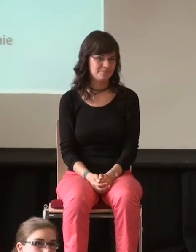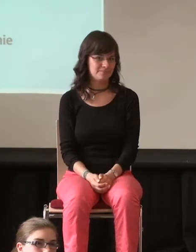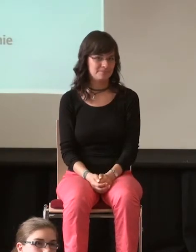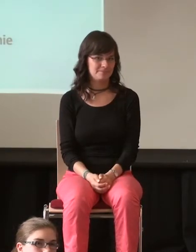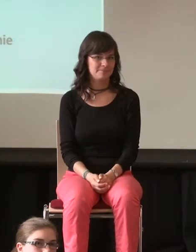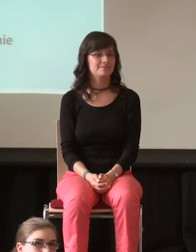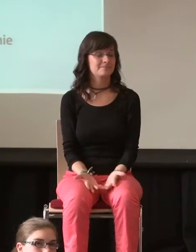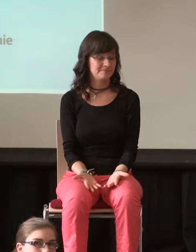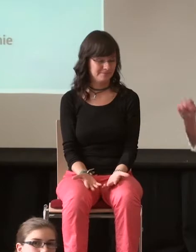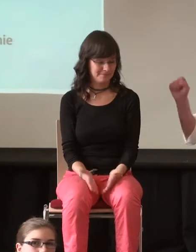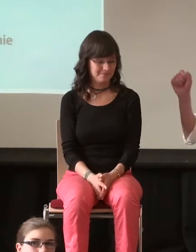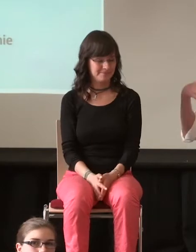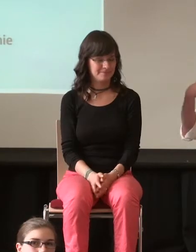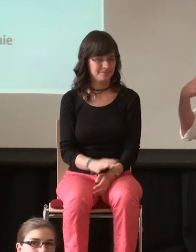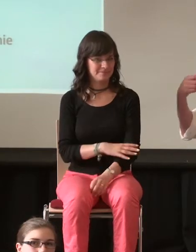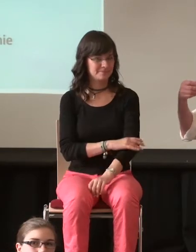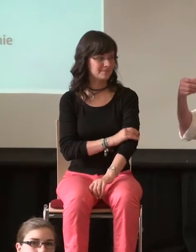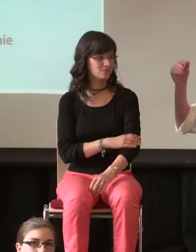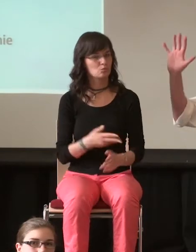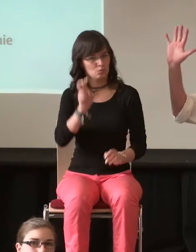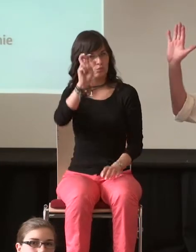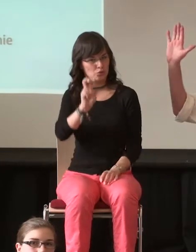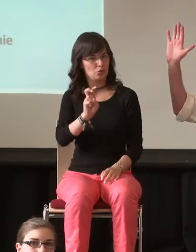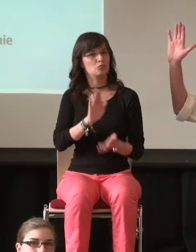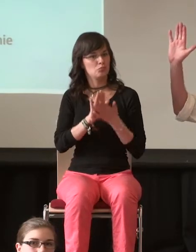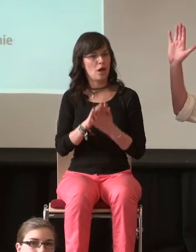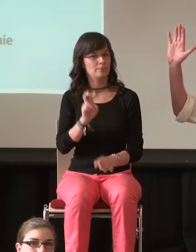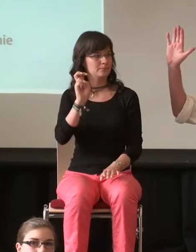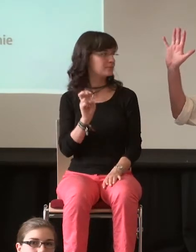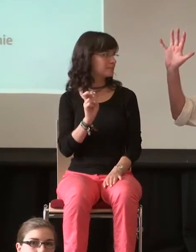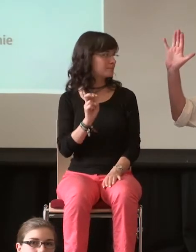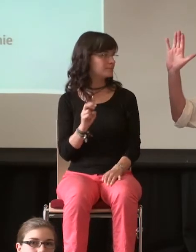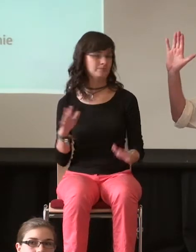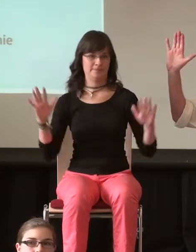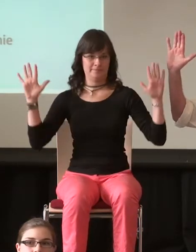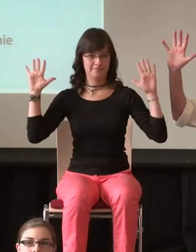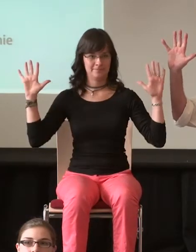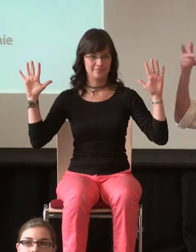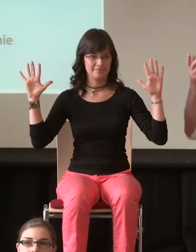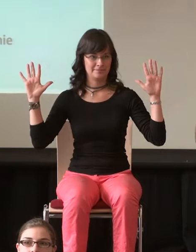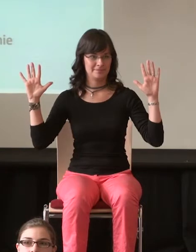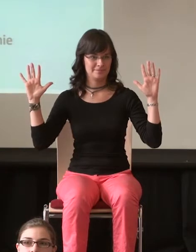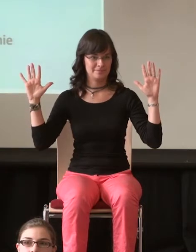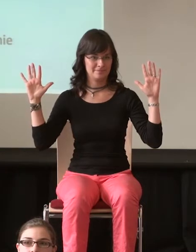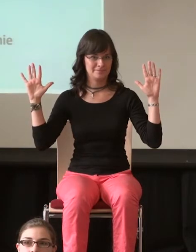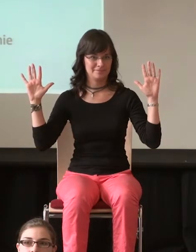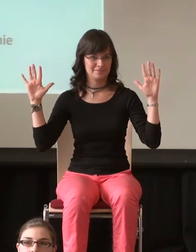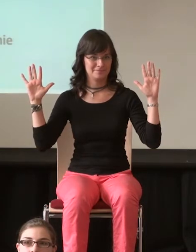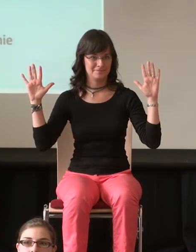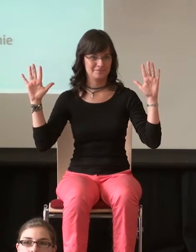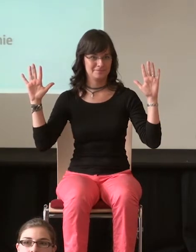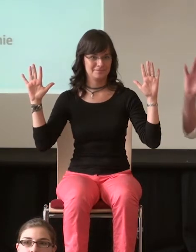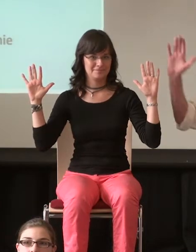und zwar, wir bleiben sitzen und gehen in diese Händehochhaltung, ja, also, ich